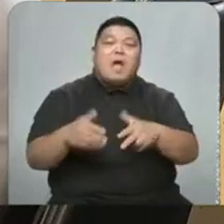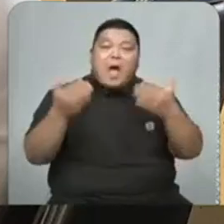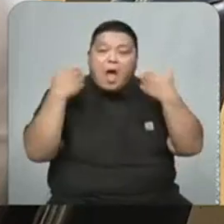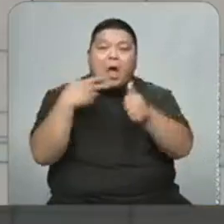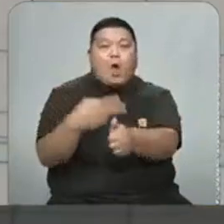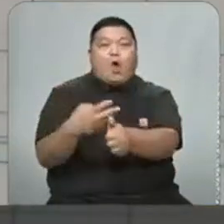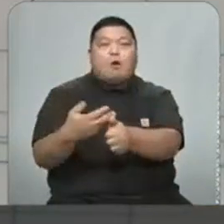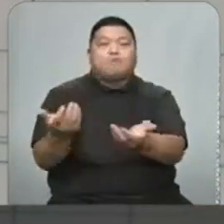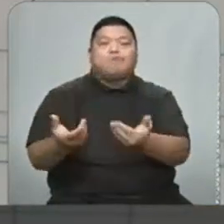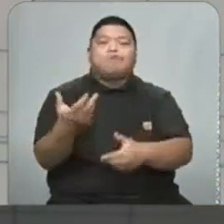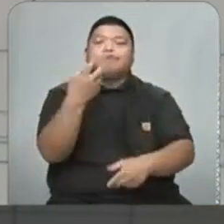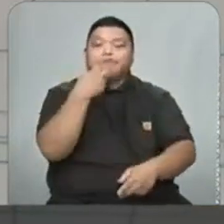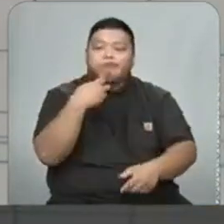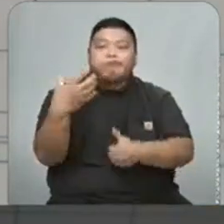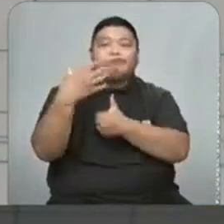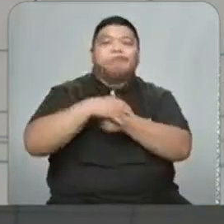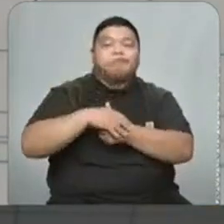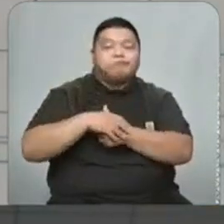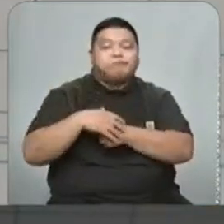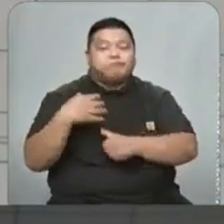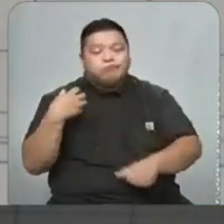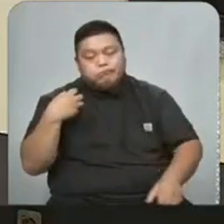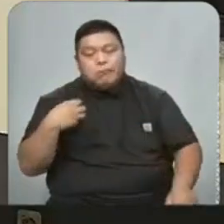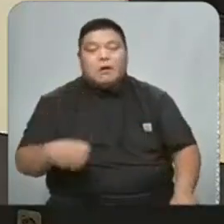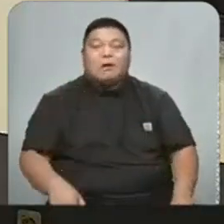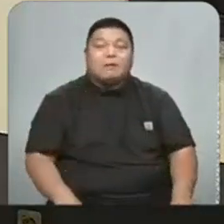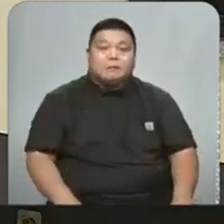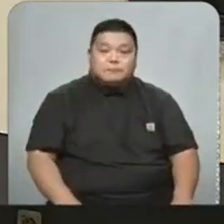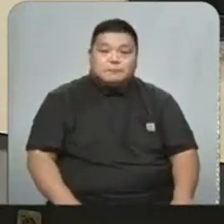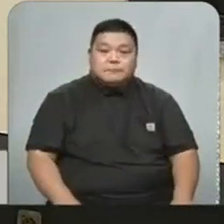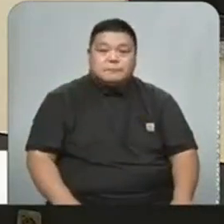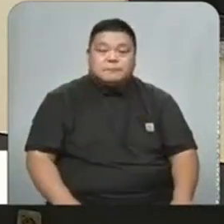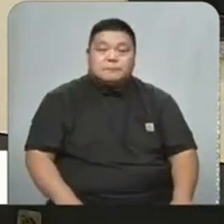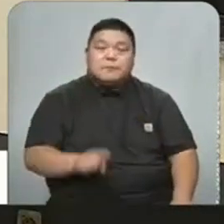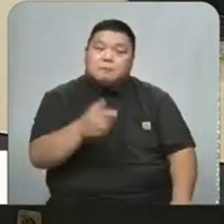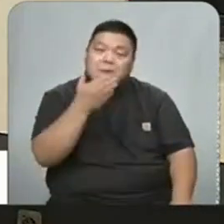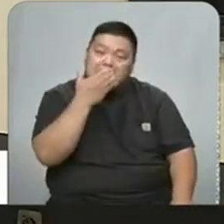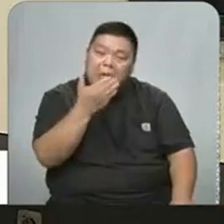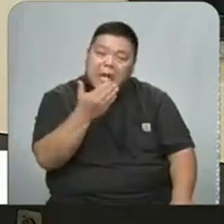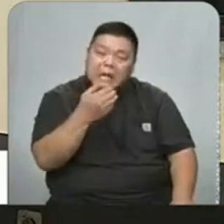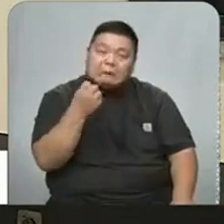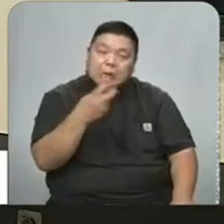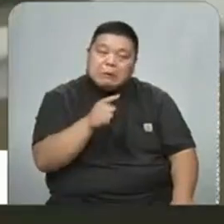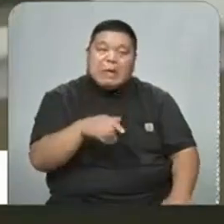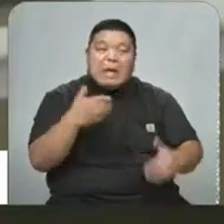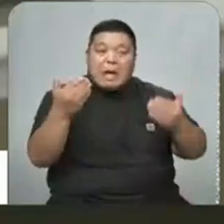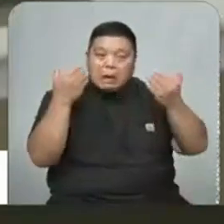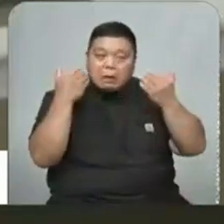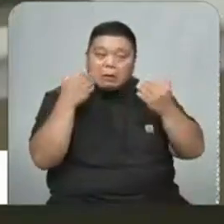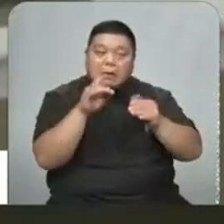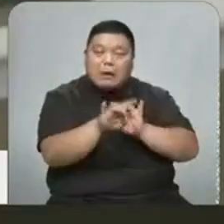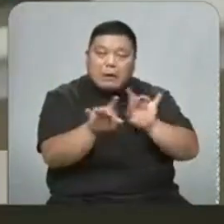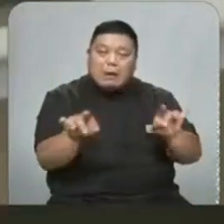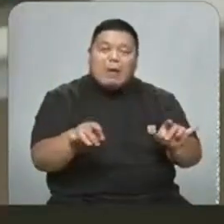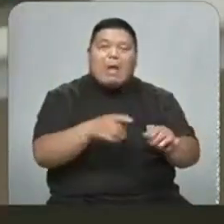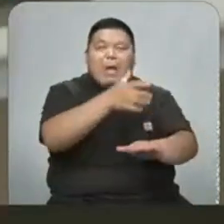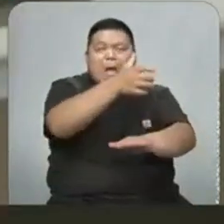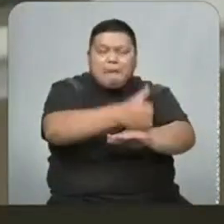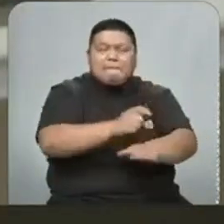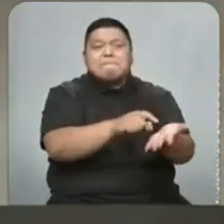학교 교사들이어서 추가 업무에 부담이 큽니다. 실효성 논란에 학교별 생활기록부 점검 결과를